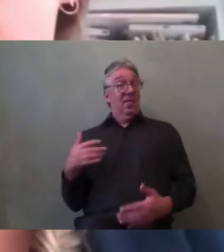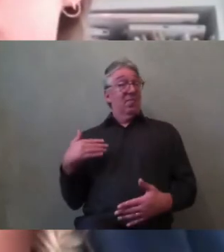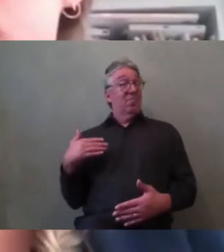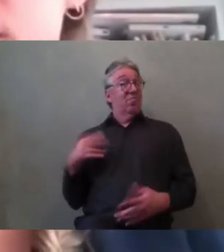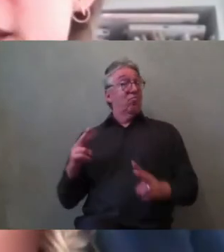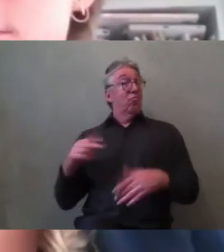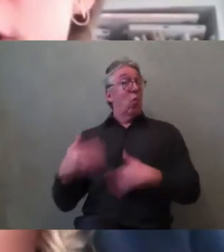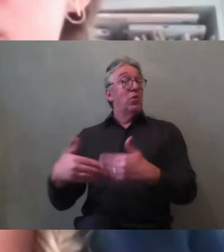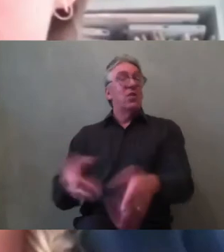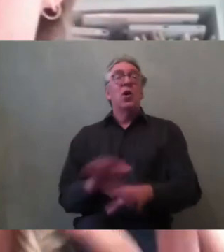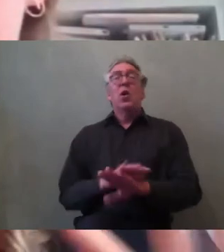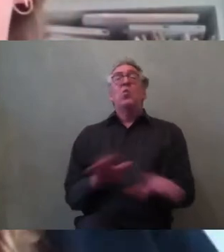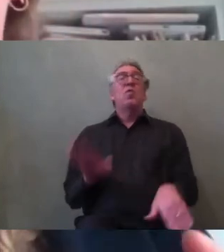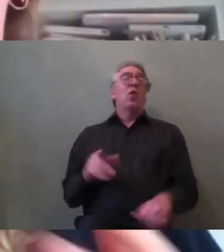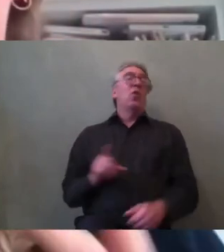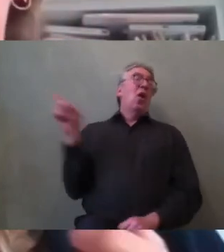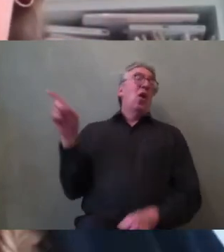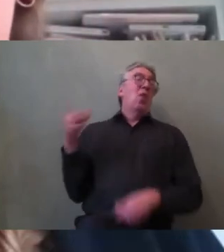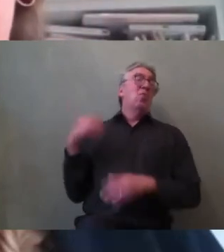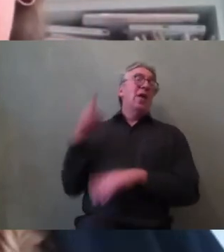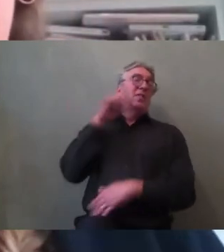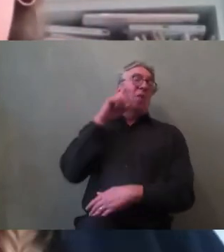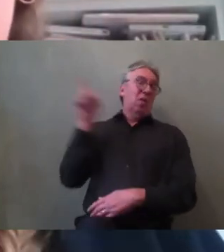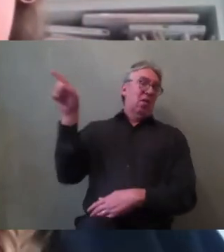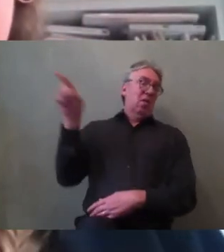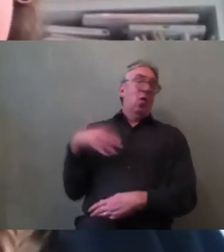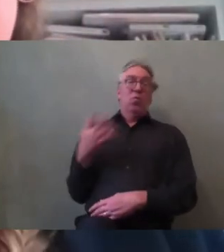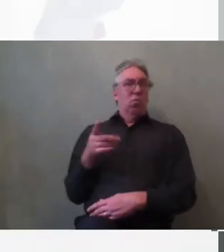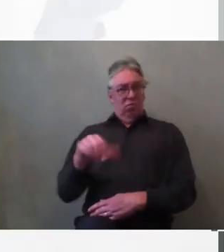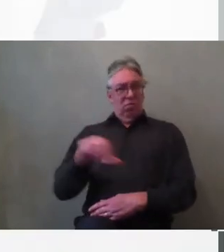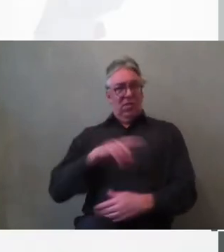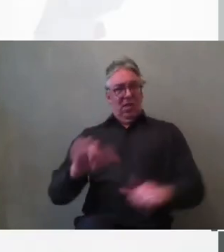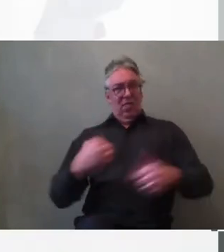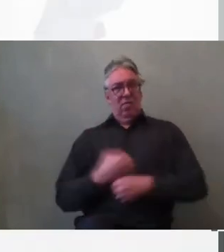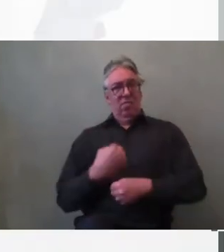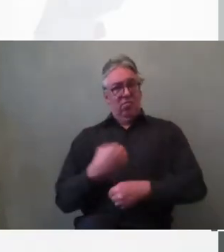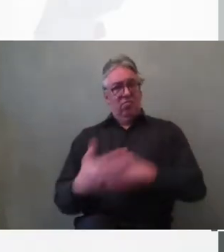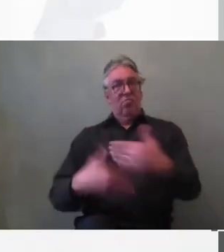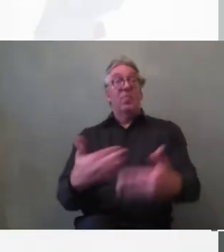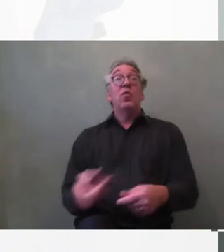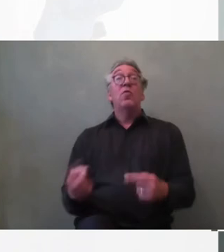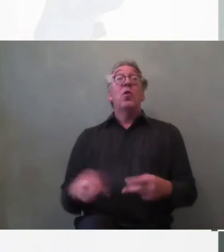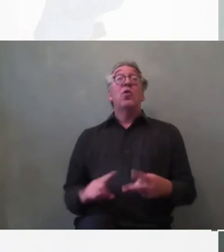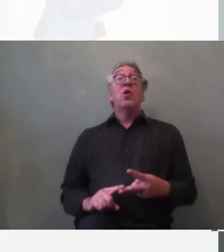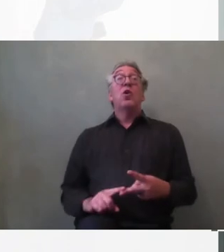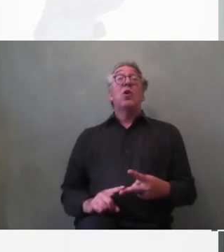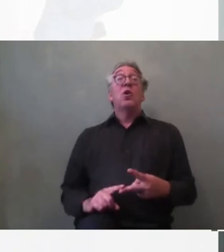af op een beleidsplan of op een ding, maar ga daar zelf mee aan de slag. Volgende. En dan doen we nog eentje